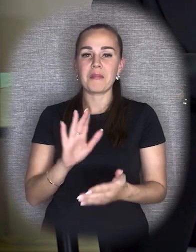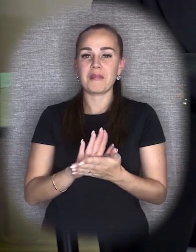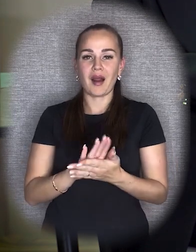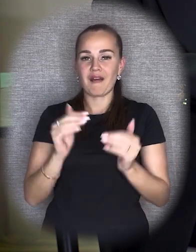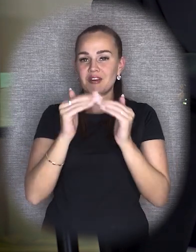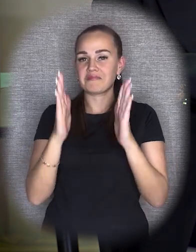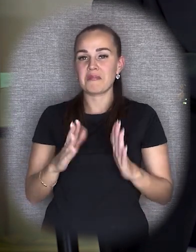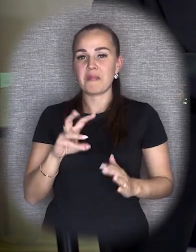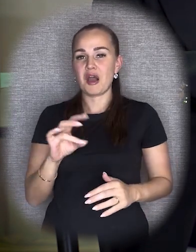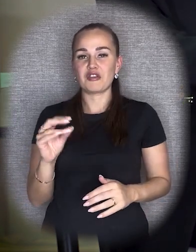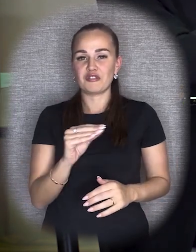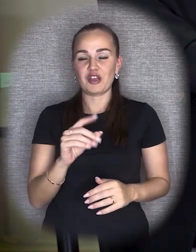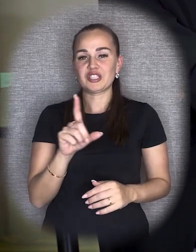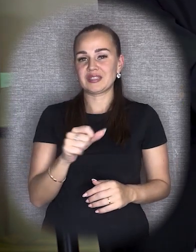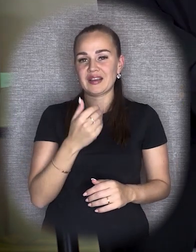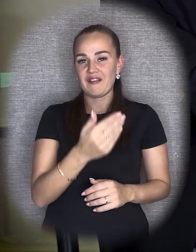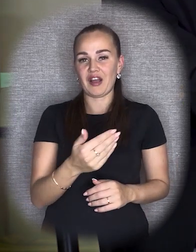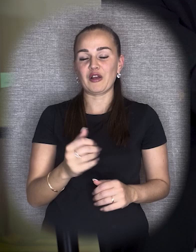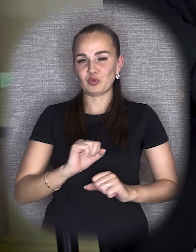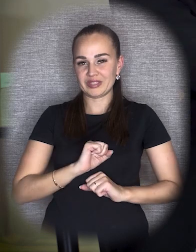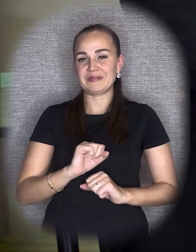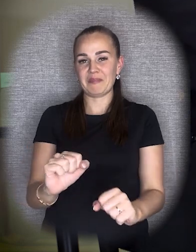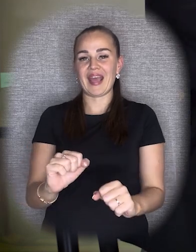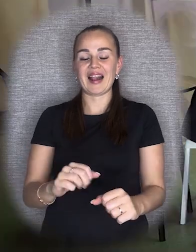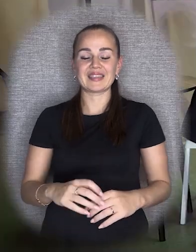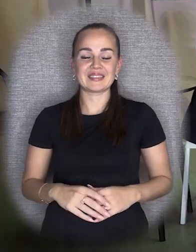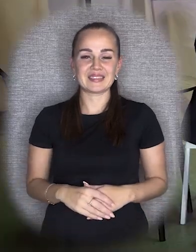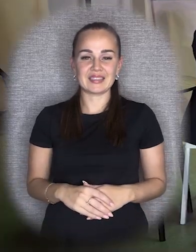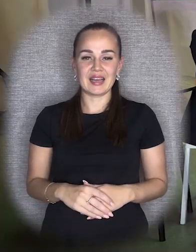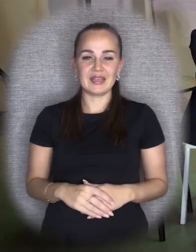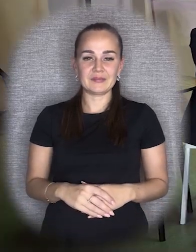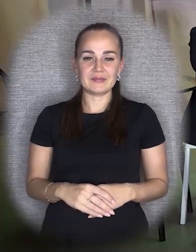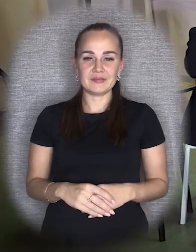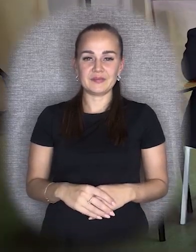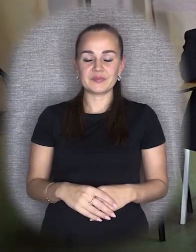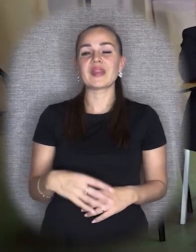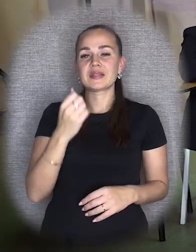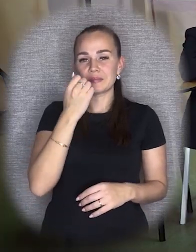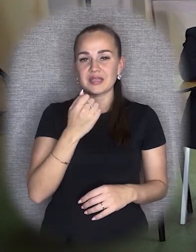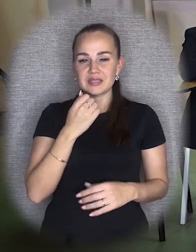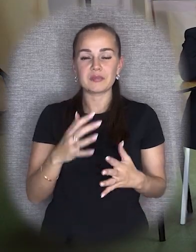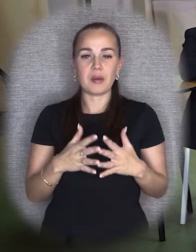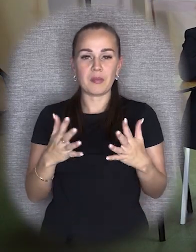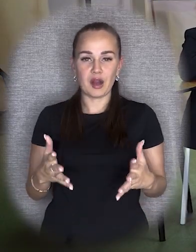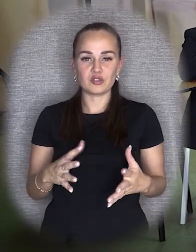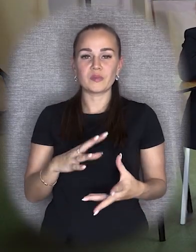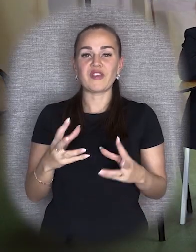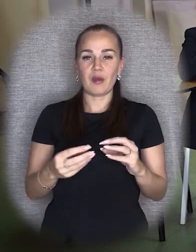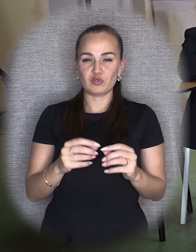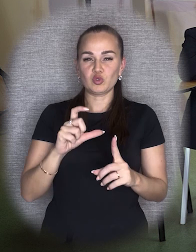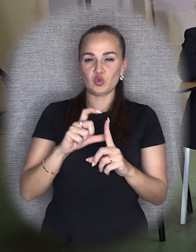за его смелость. Я надеюсь, я ответила на ваш вопрос. Спасибо большое. Вообще слово